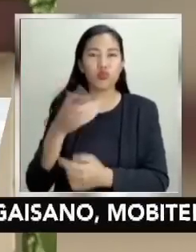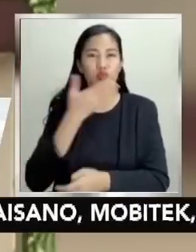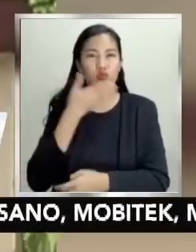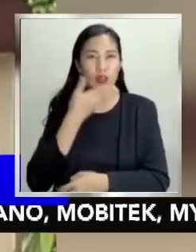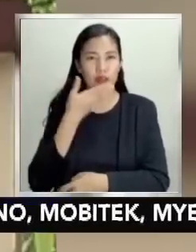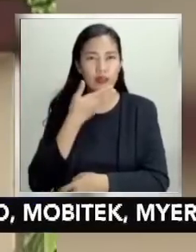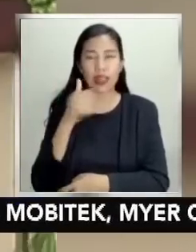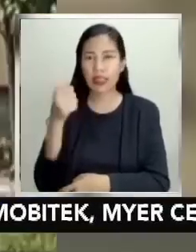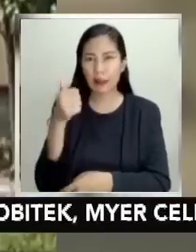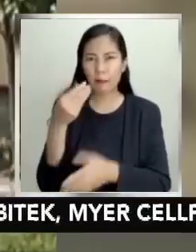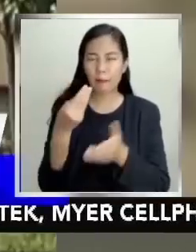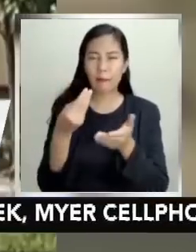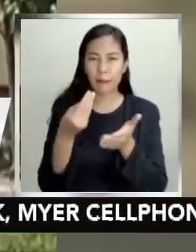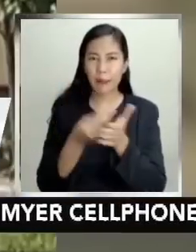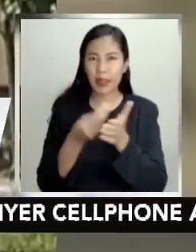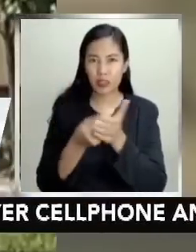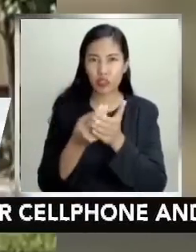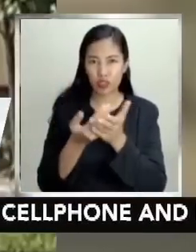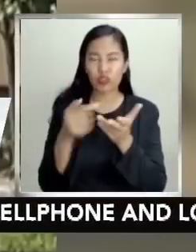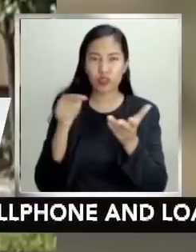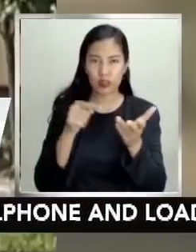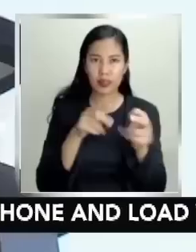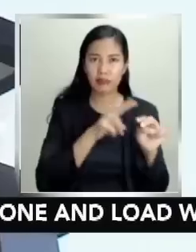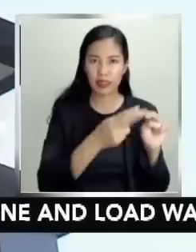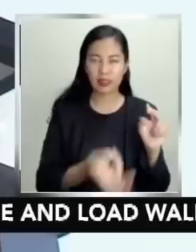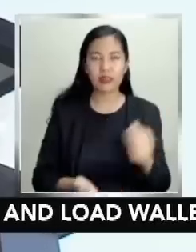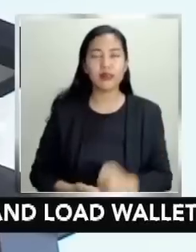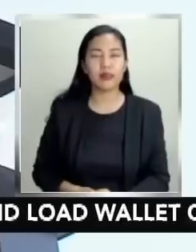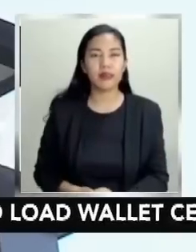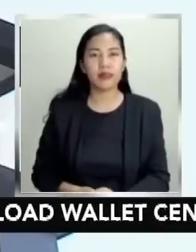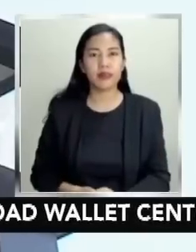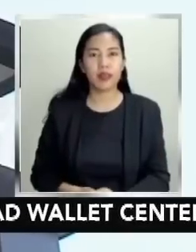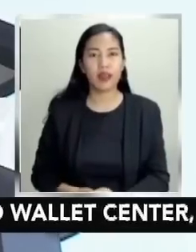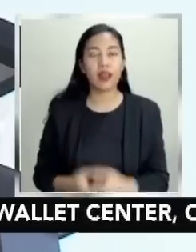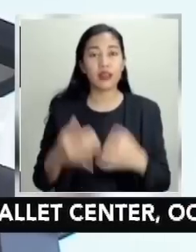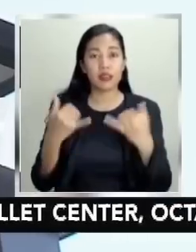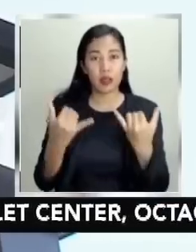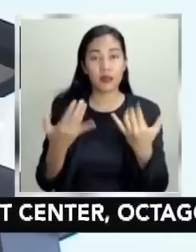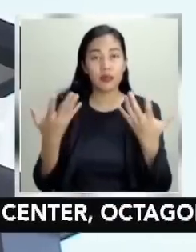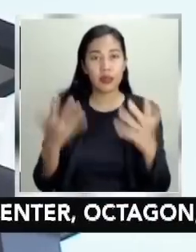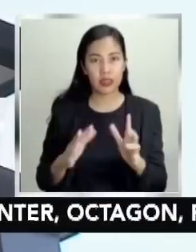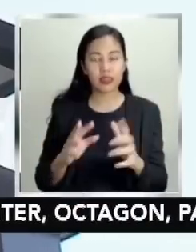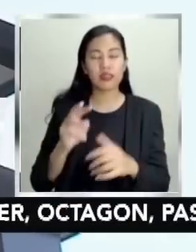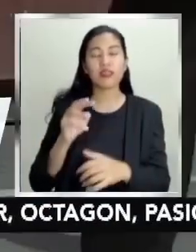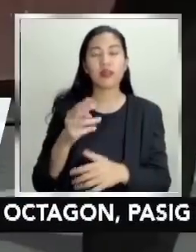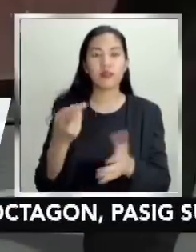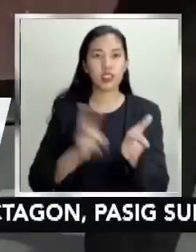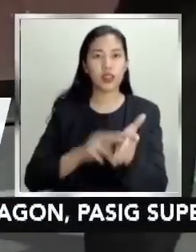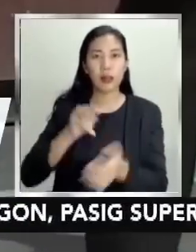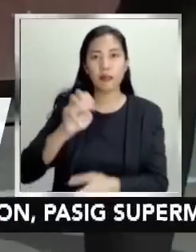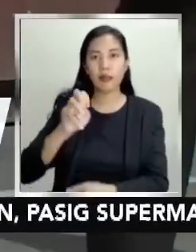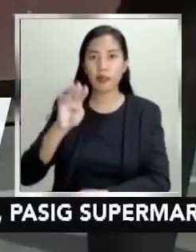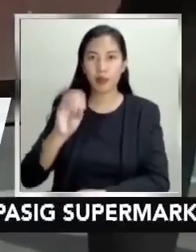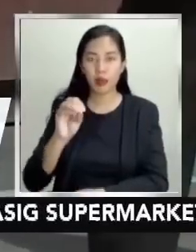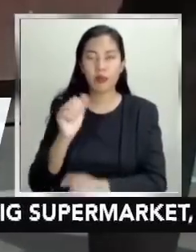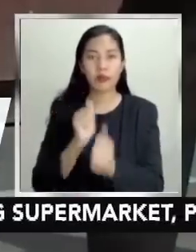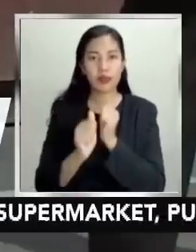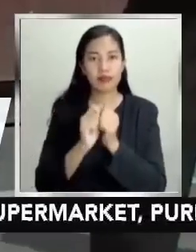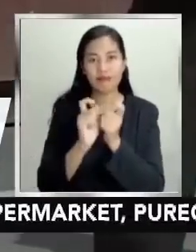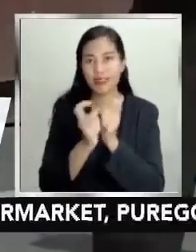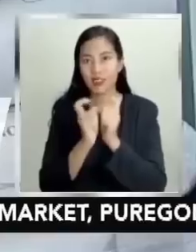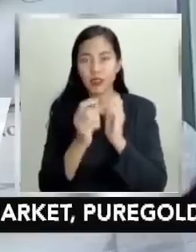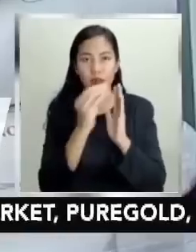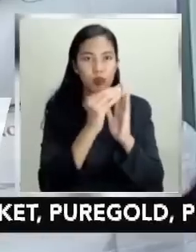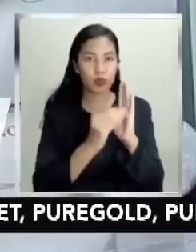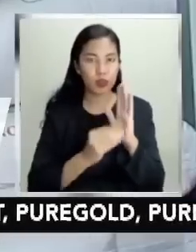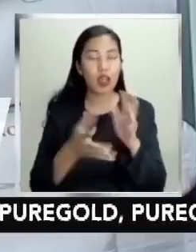Samantala, niratipika na ng SRA ang draft memorandum circular na nag-aamyenda sa ilang probisyon para payagan ang pag-donate ng mga